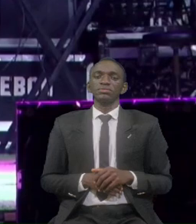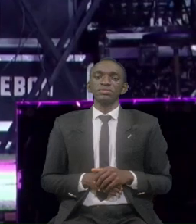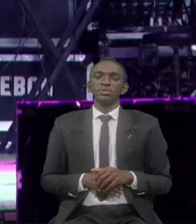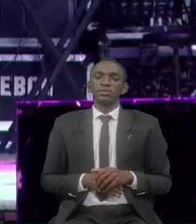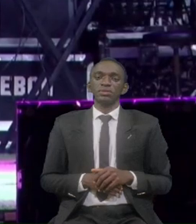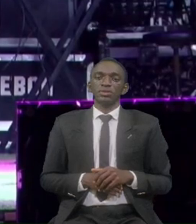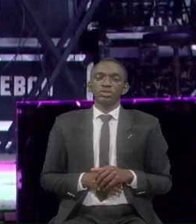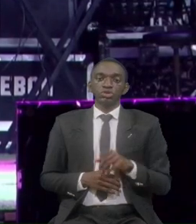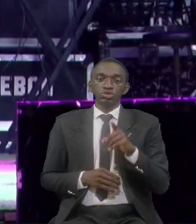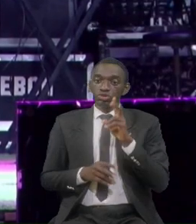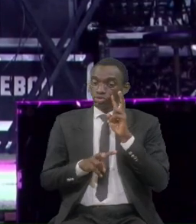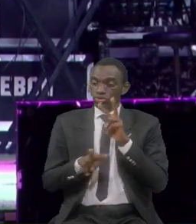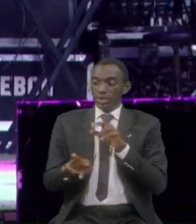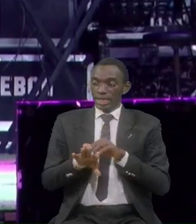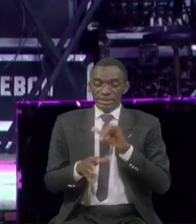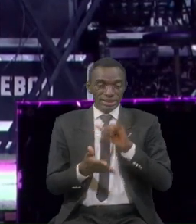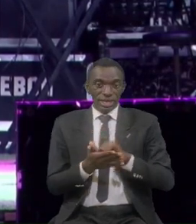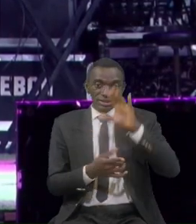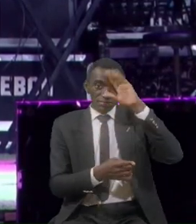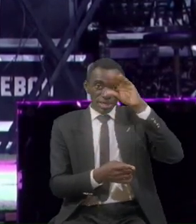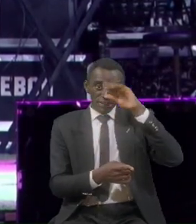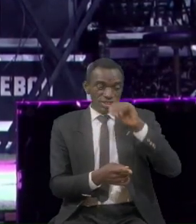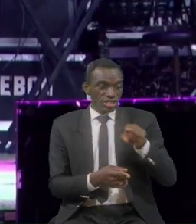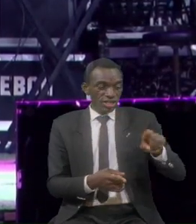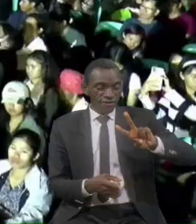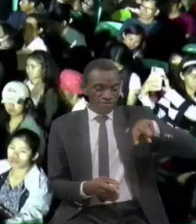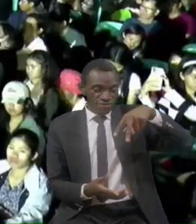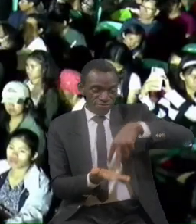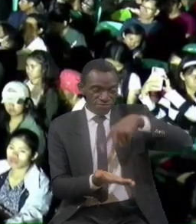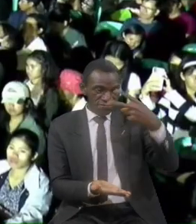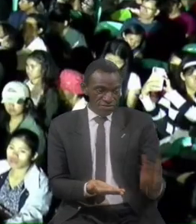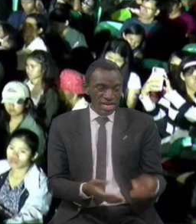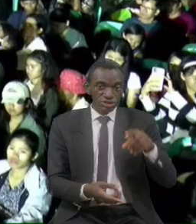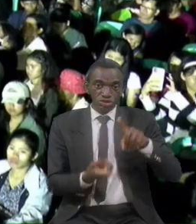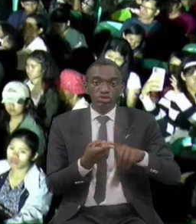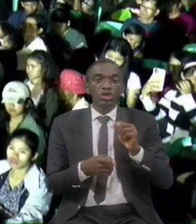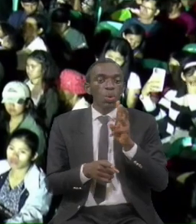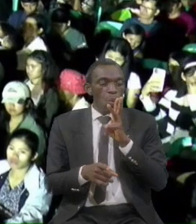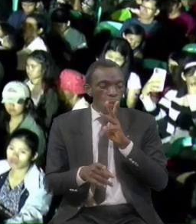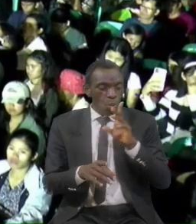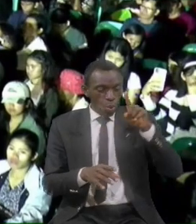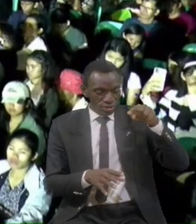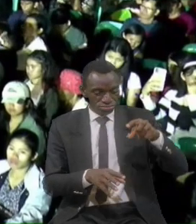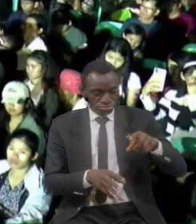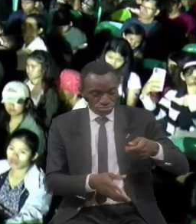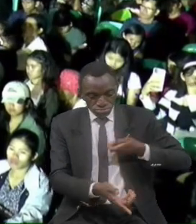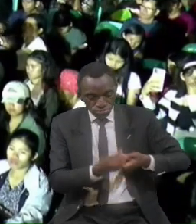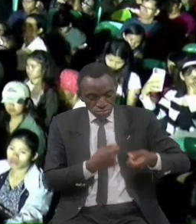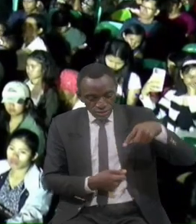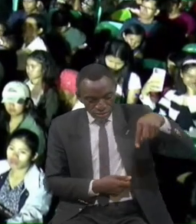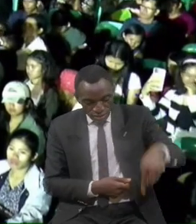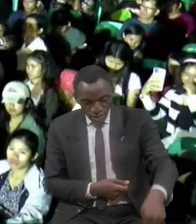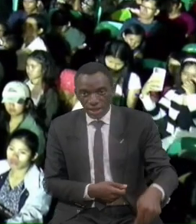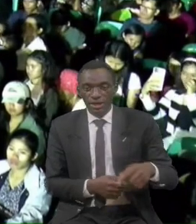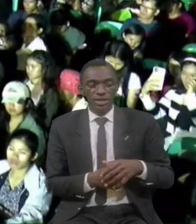that man that fell into the well. Tanawa tungo sa katawo nga naa didto sa. And somebody goes there. Og niadto